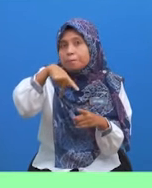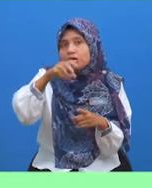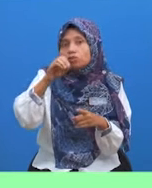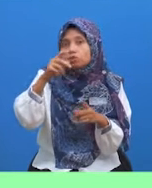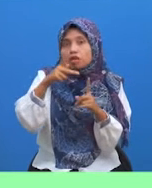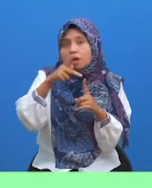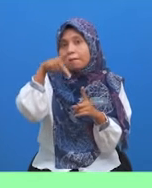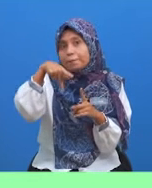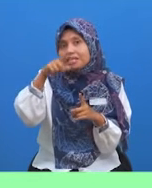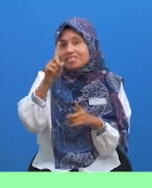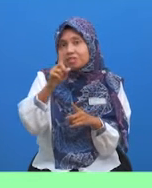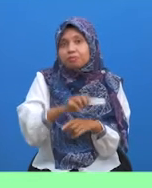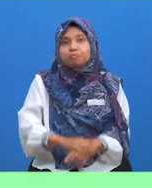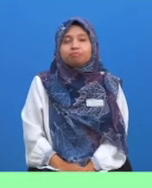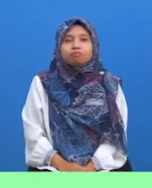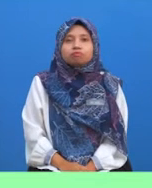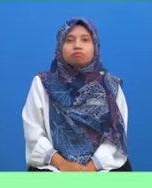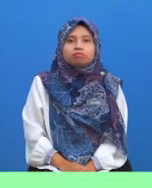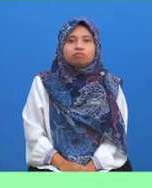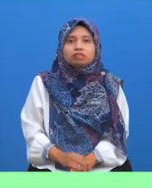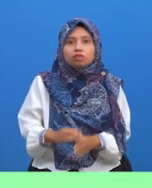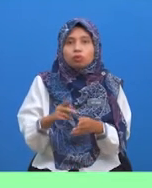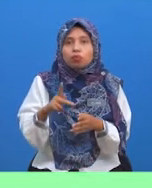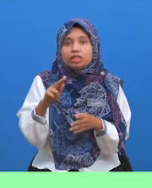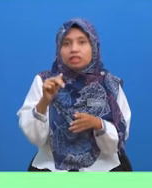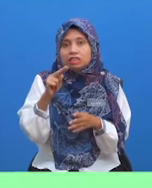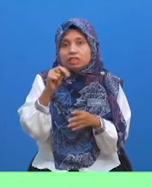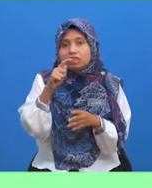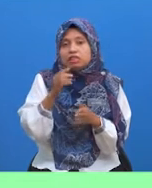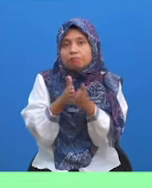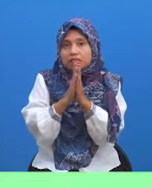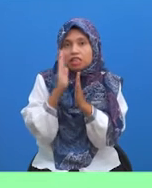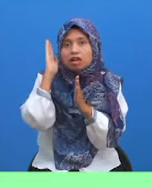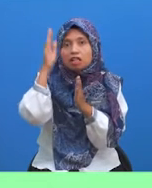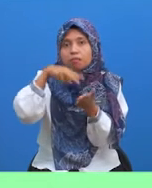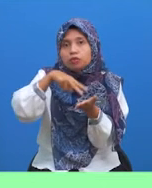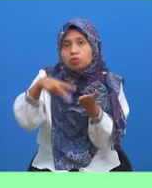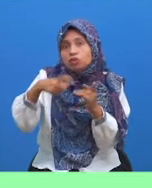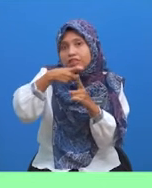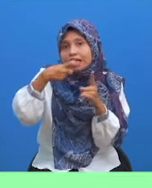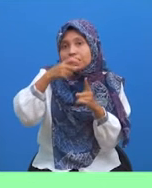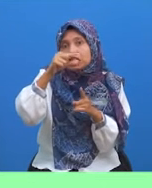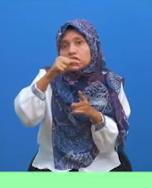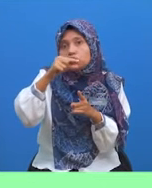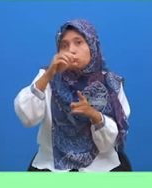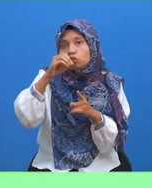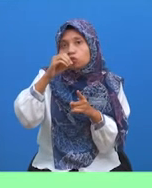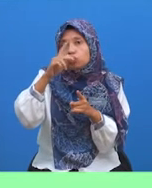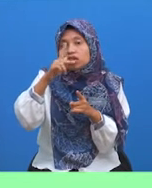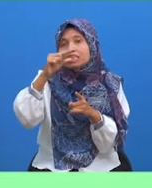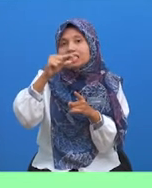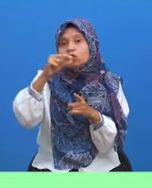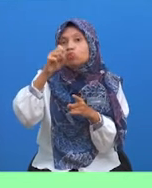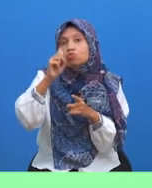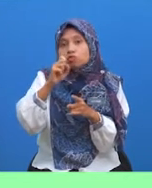picosong Kepi satu mana Kalo quantity diminta akan menurun daripada hiu kosong